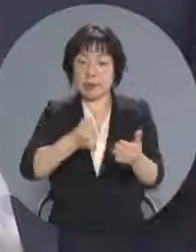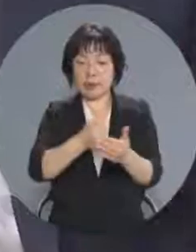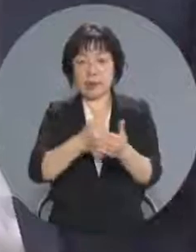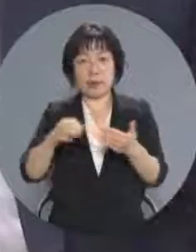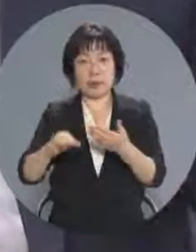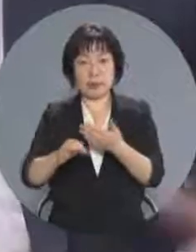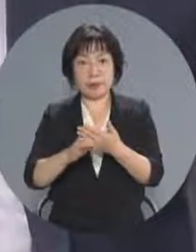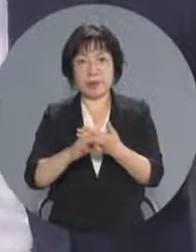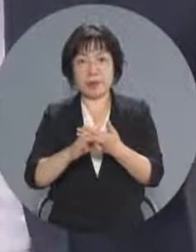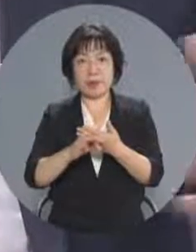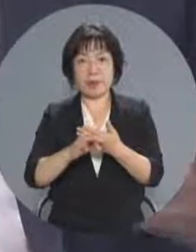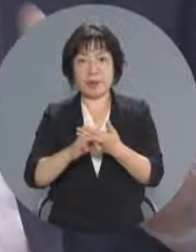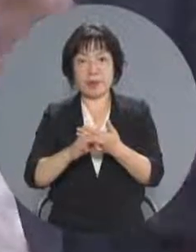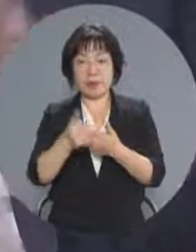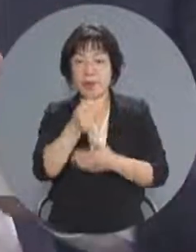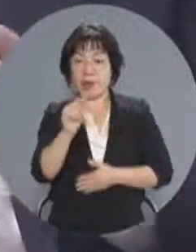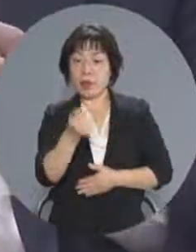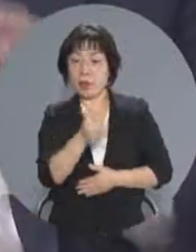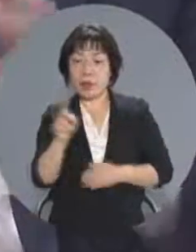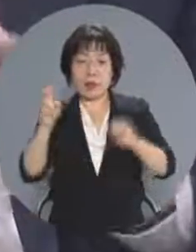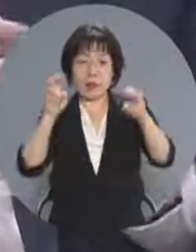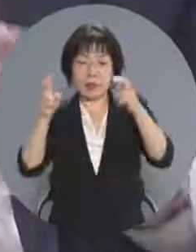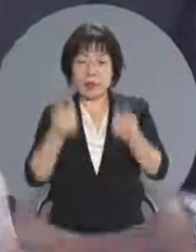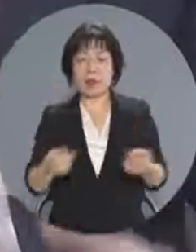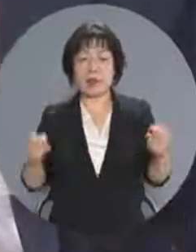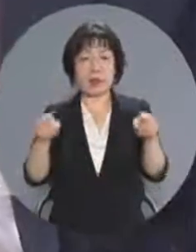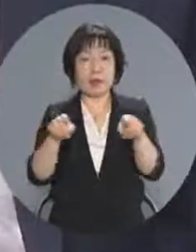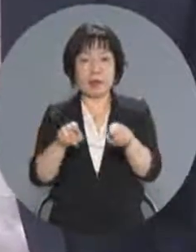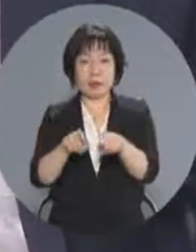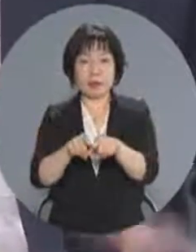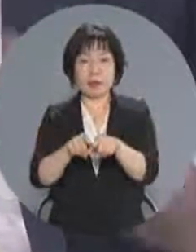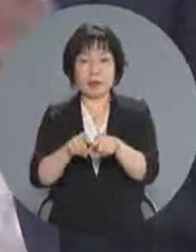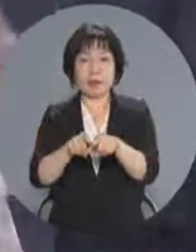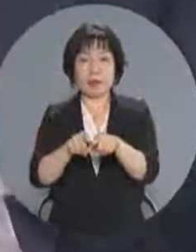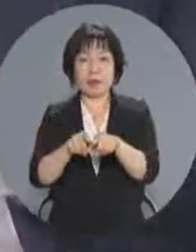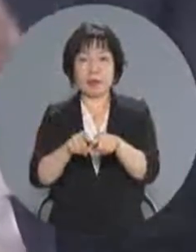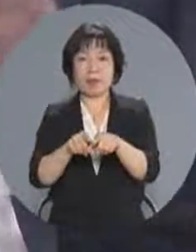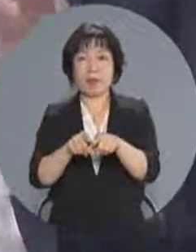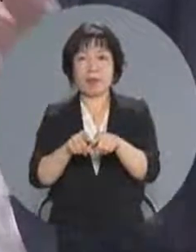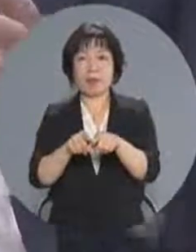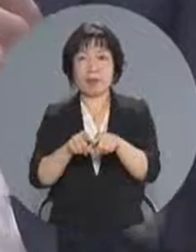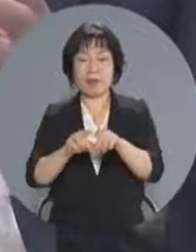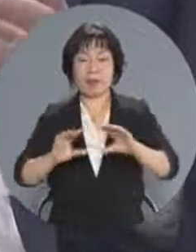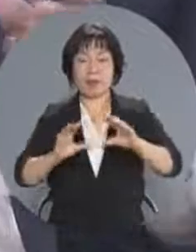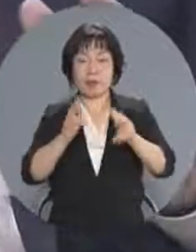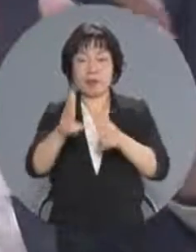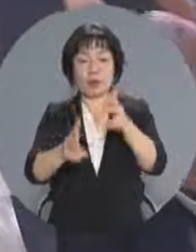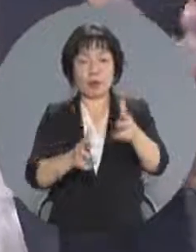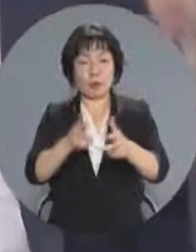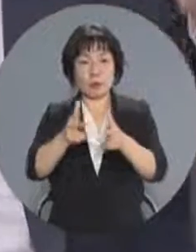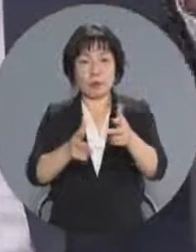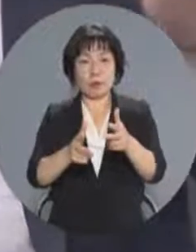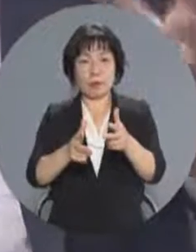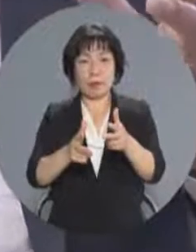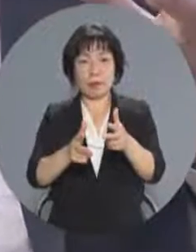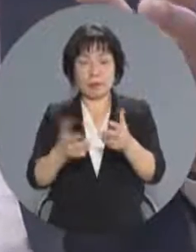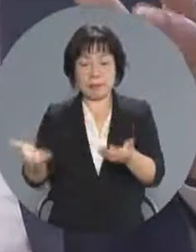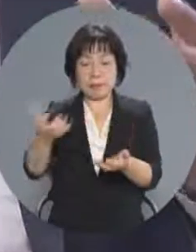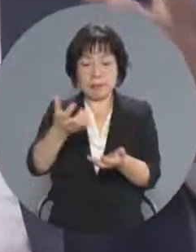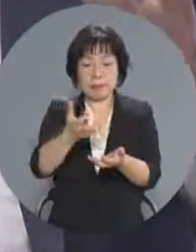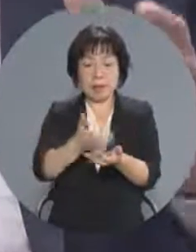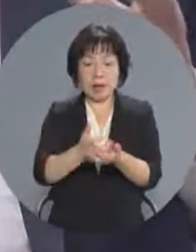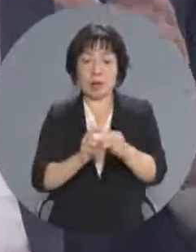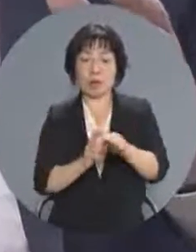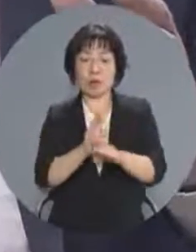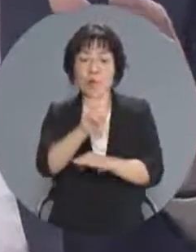되면은 우리 하나 에어로스페이스 같이 해서 이제 국가산단 전는 이제 어 우주